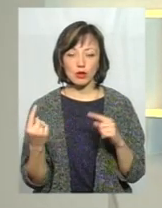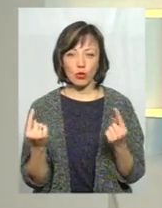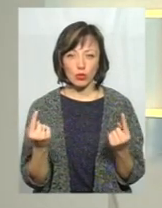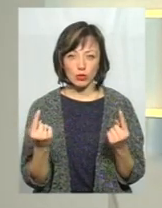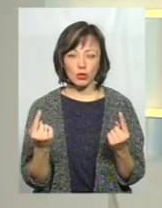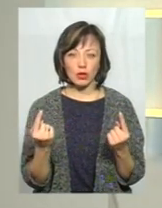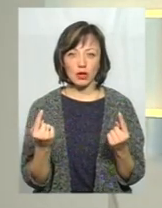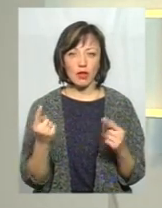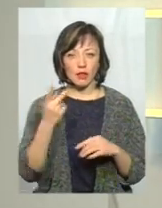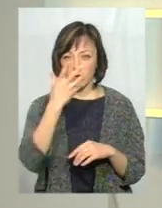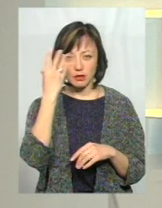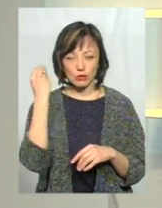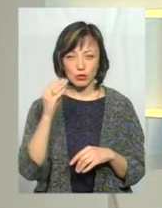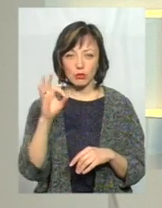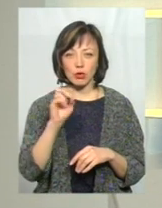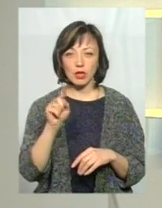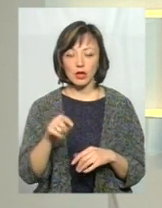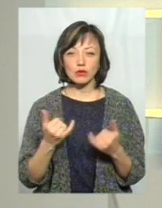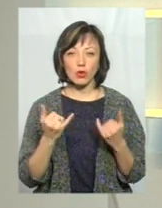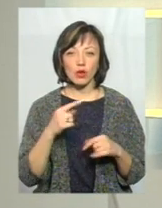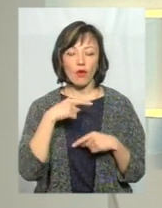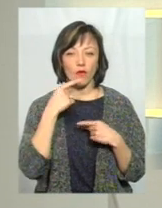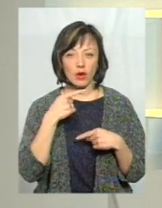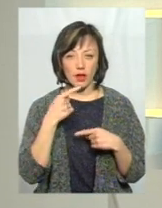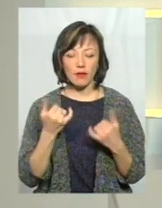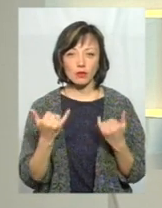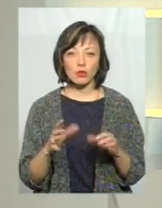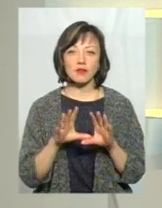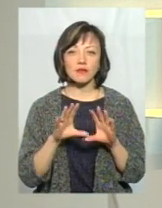одного, не забудемо про те, що ми сьогодні говорили.